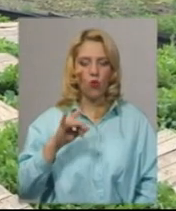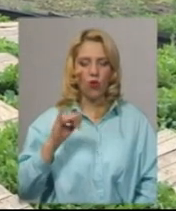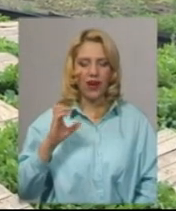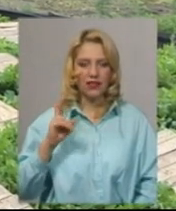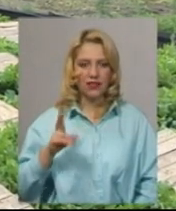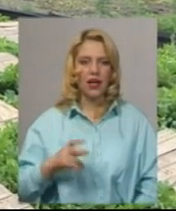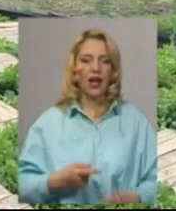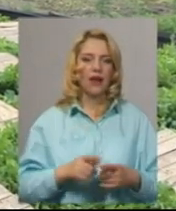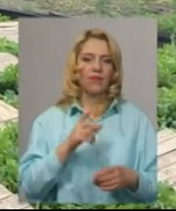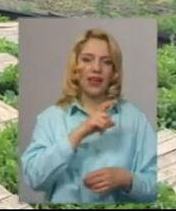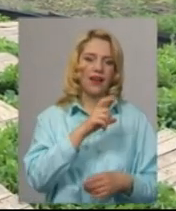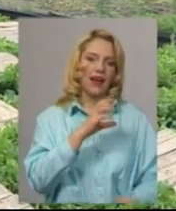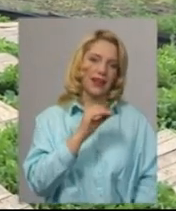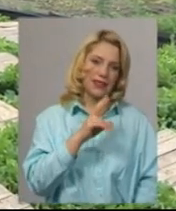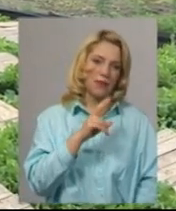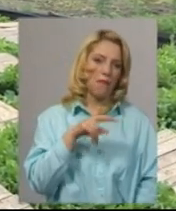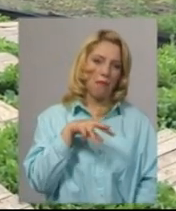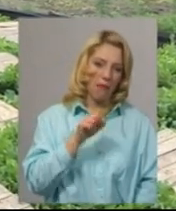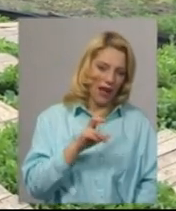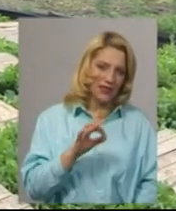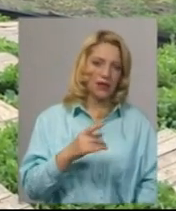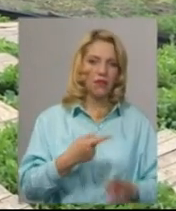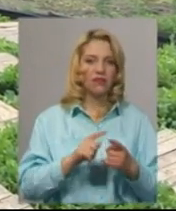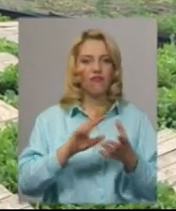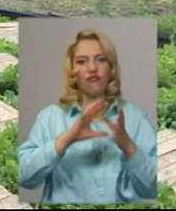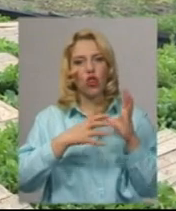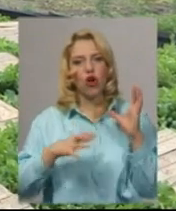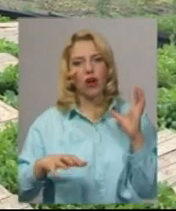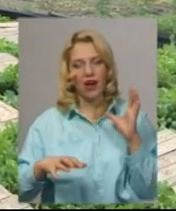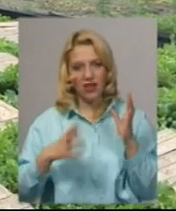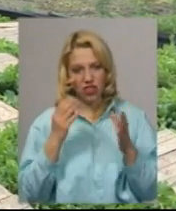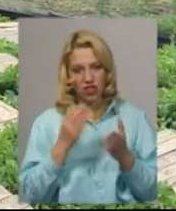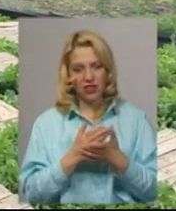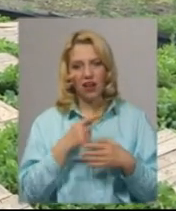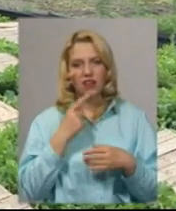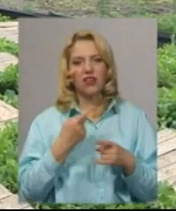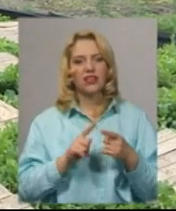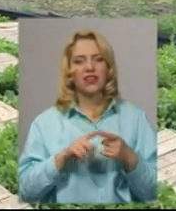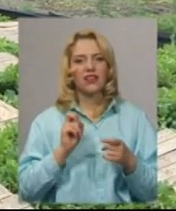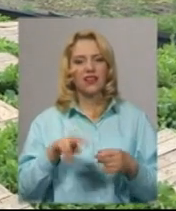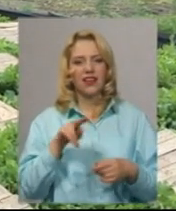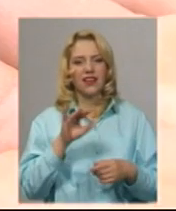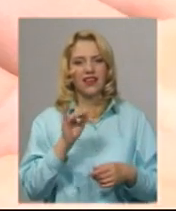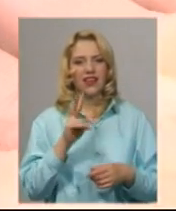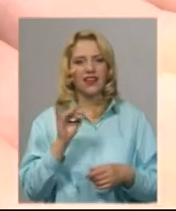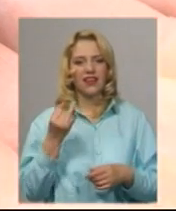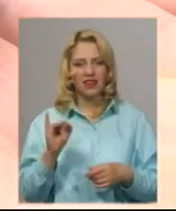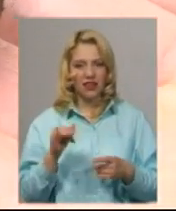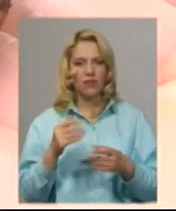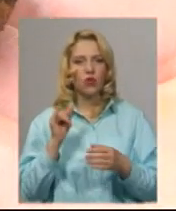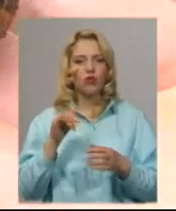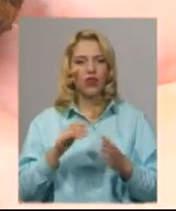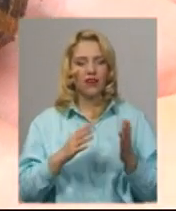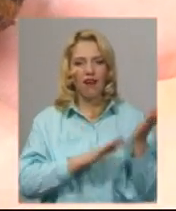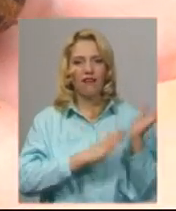есперса Максима та хелікс поматя. Тобто це виноградний або, як в нас кажуть, дикий равлик, те, що проживає в нас в лісах. В Європі